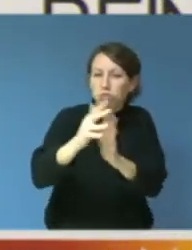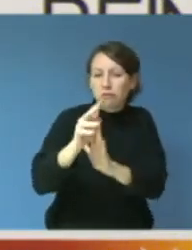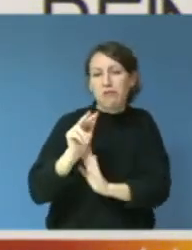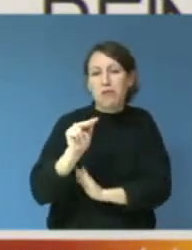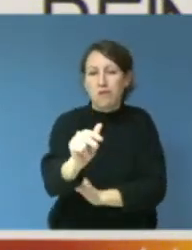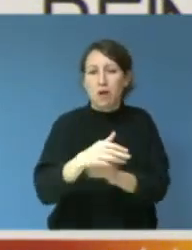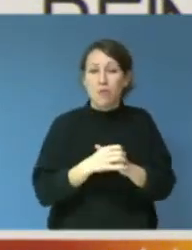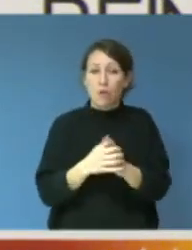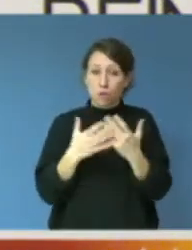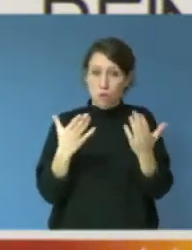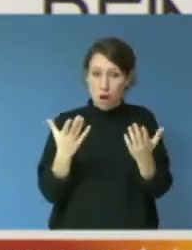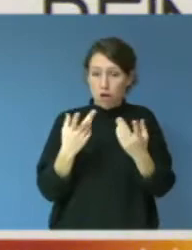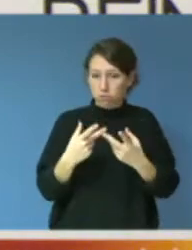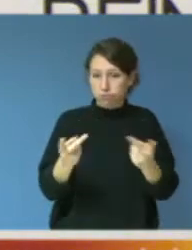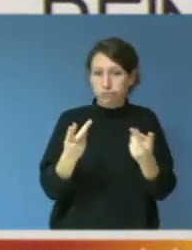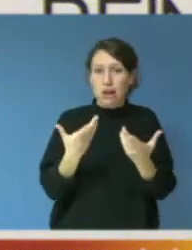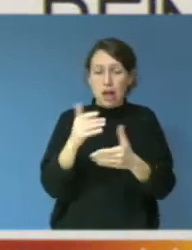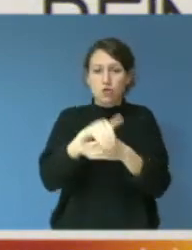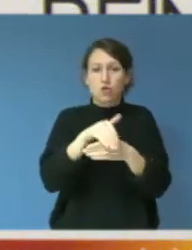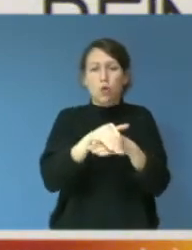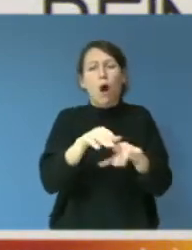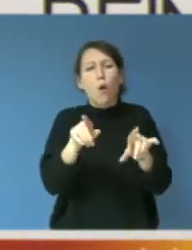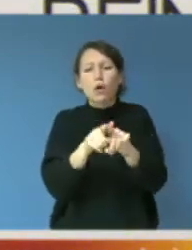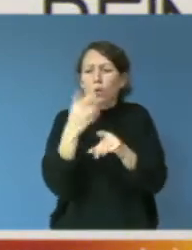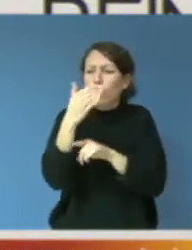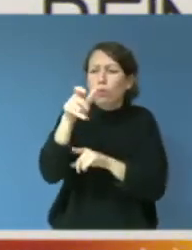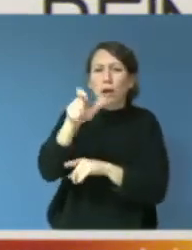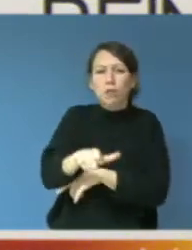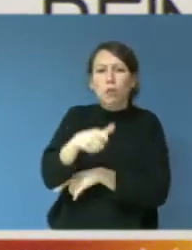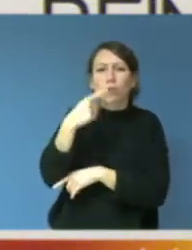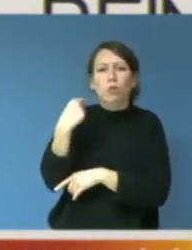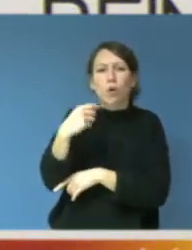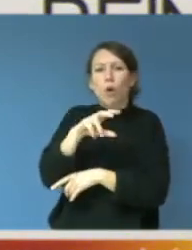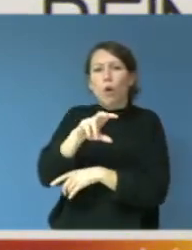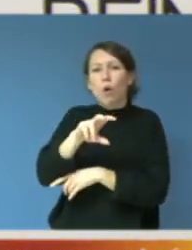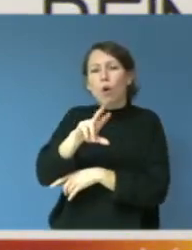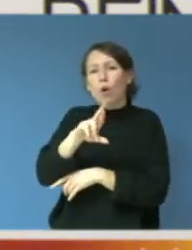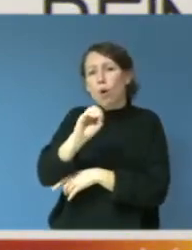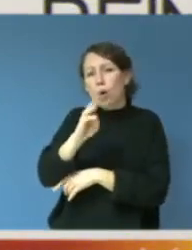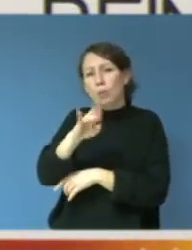soir. Et j'ai une autre demande de parole d'Arnaud Robinet.